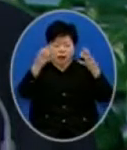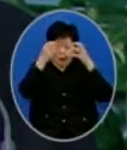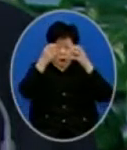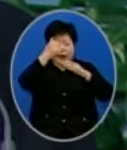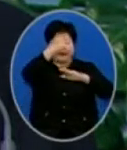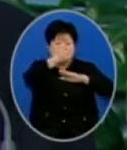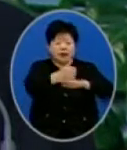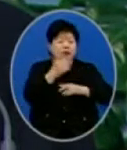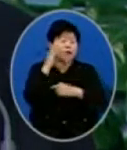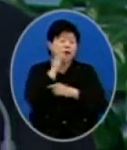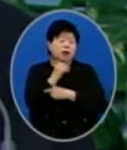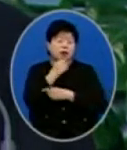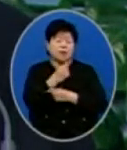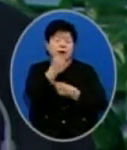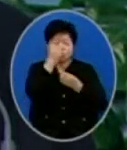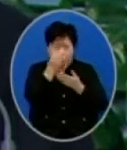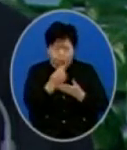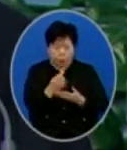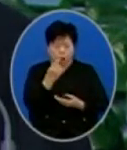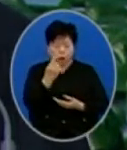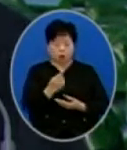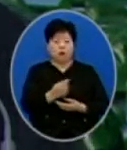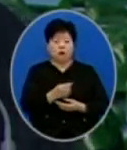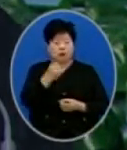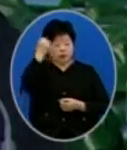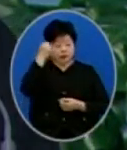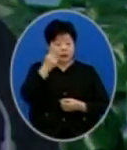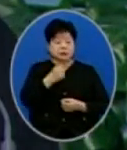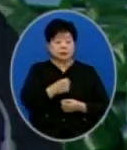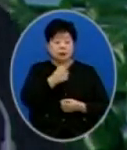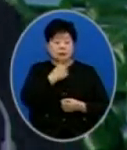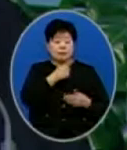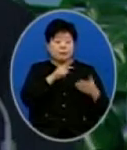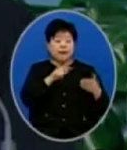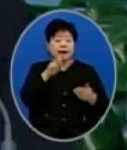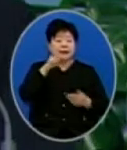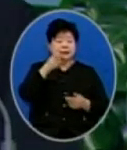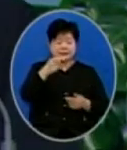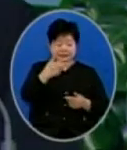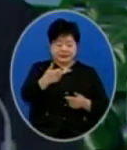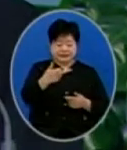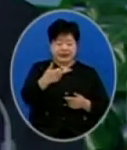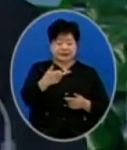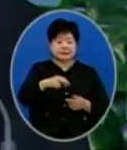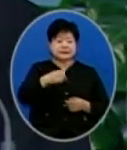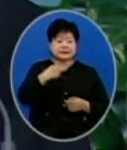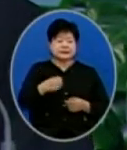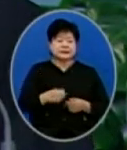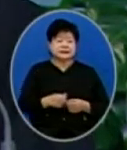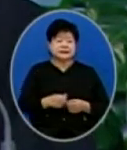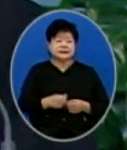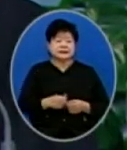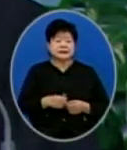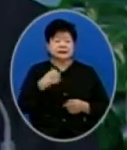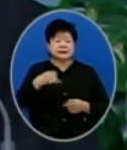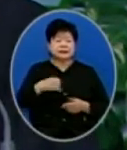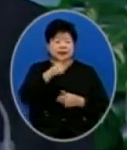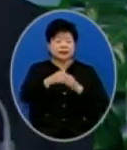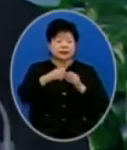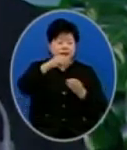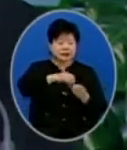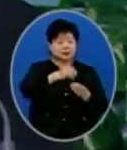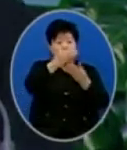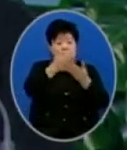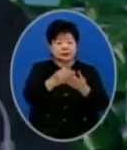고난의 결과로 열매로 축복이 다가온다는 것을 잊지 마시기 바랍니다 로마서 8장 17절 말씀합니다 자녀임은 또한 상속자 곧 하나님의